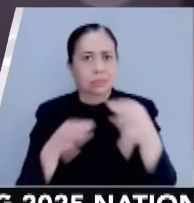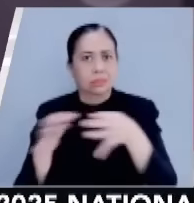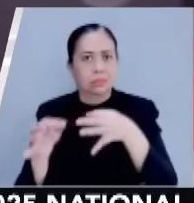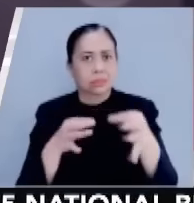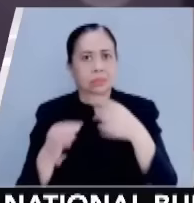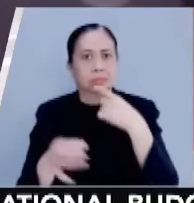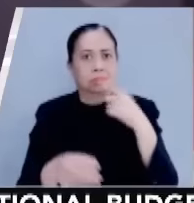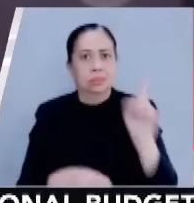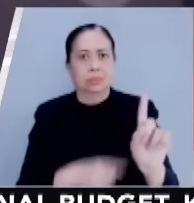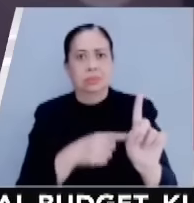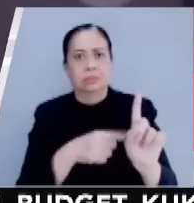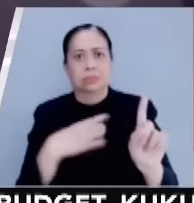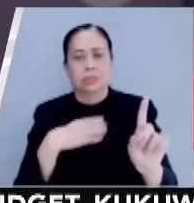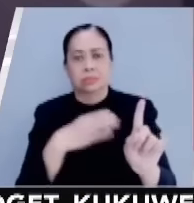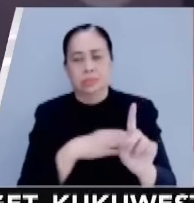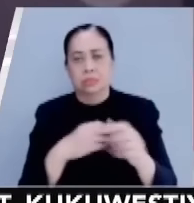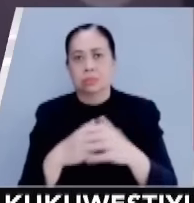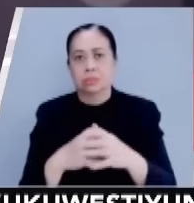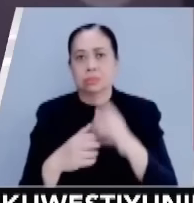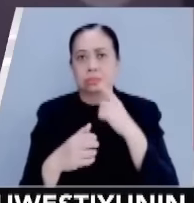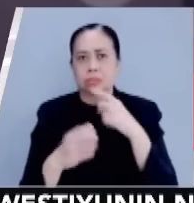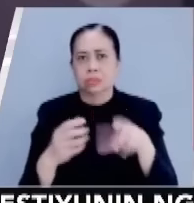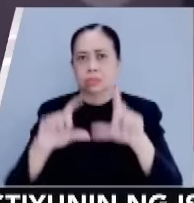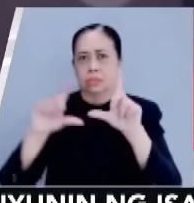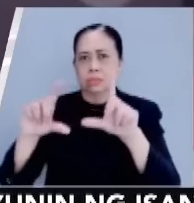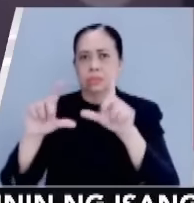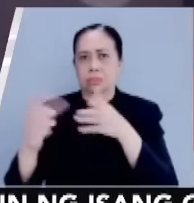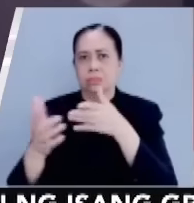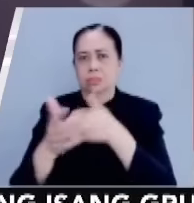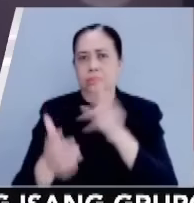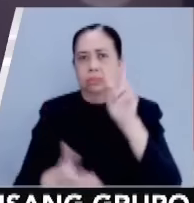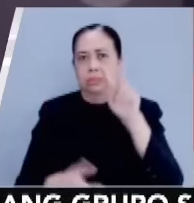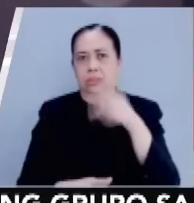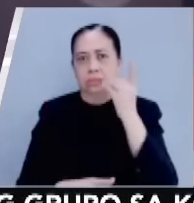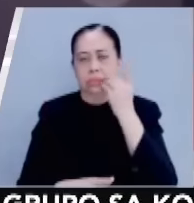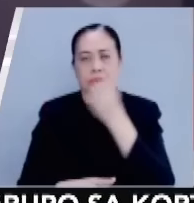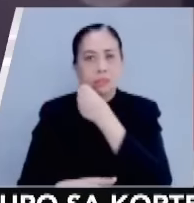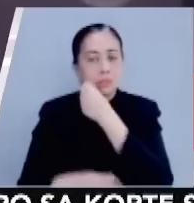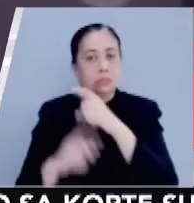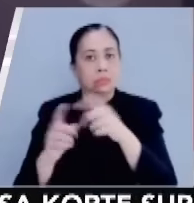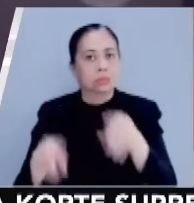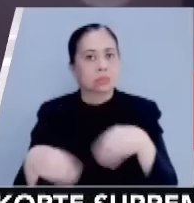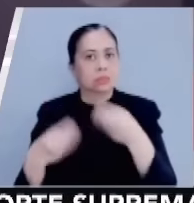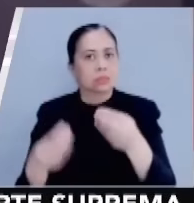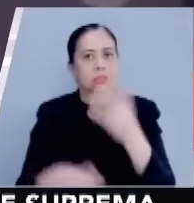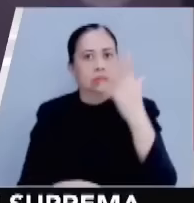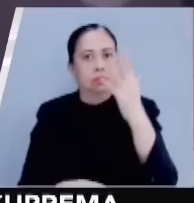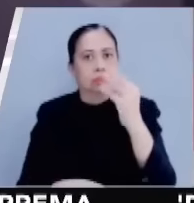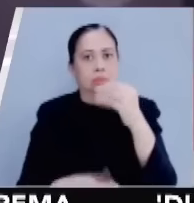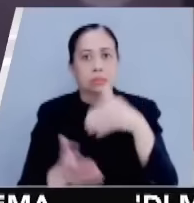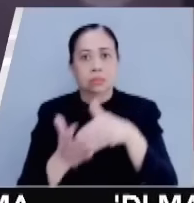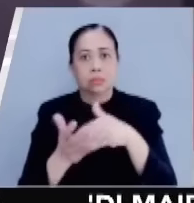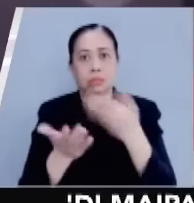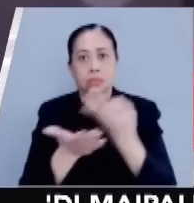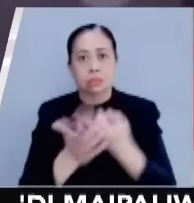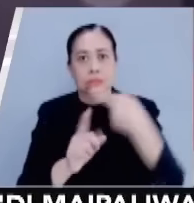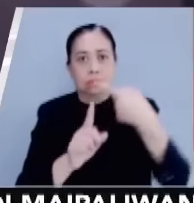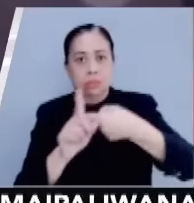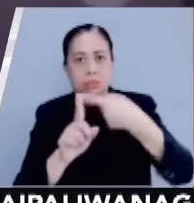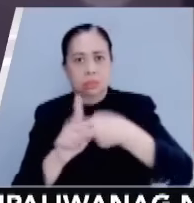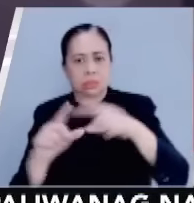kongresista. Dagdag sa mga alegasyon laban sa bise, ang pagbibigay umano niya ng 50,000 piso kada buwan sa